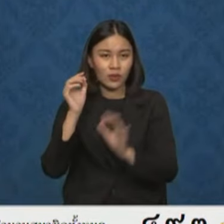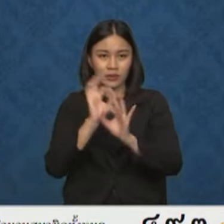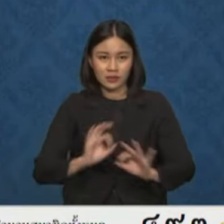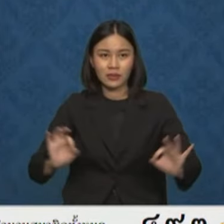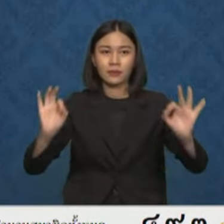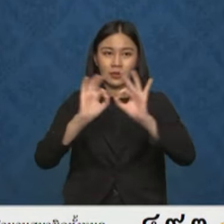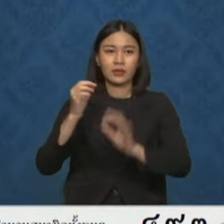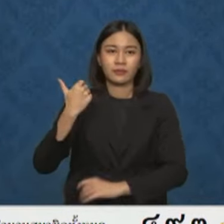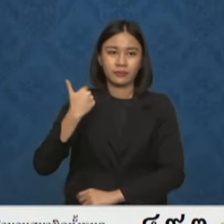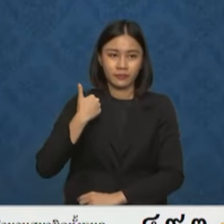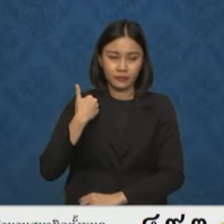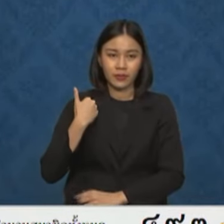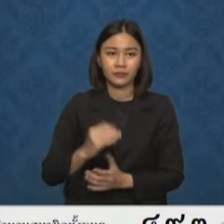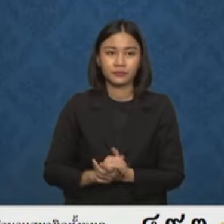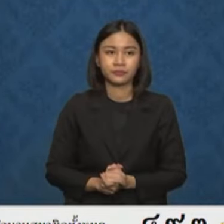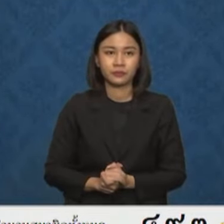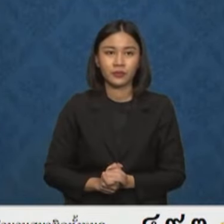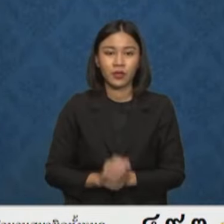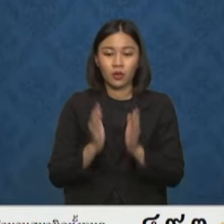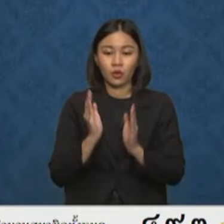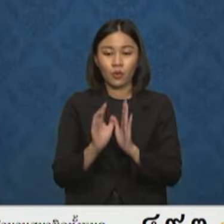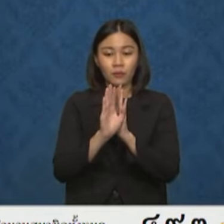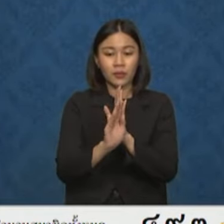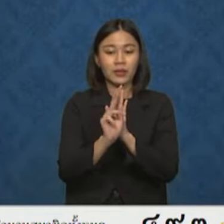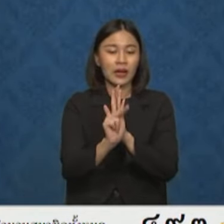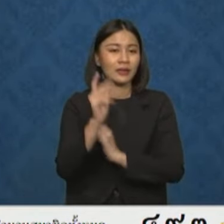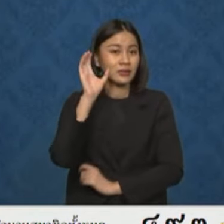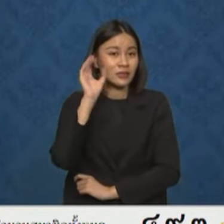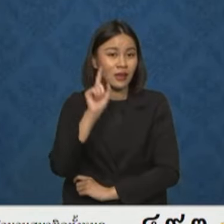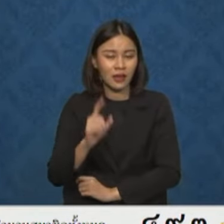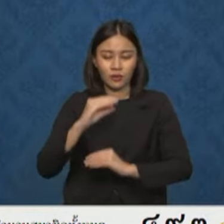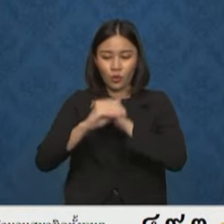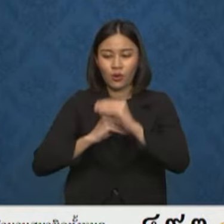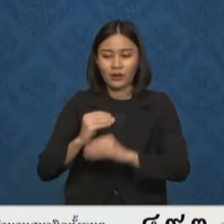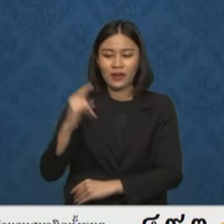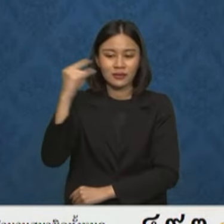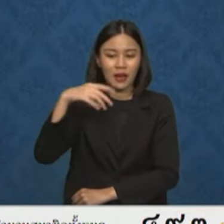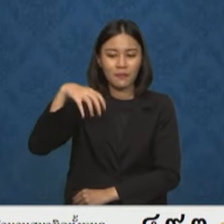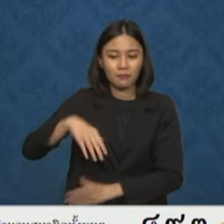ำคัญค อร